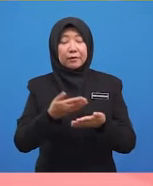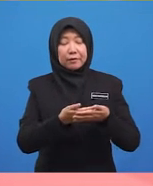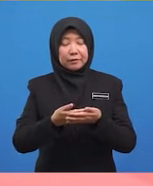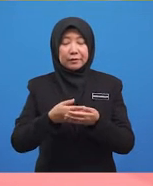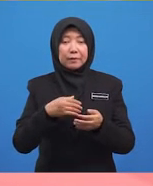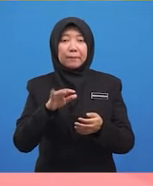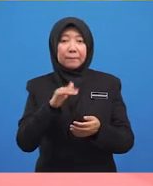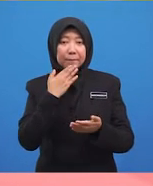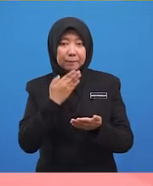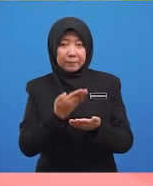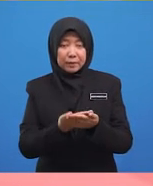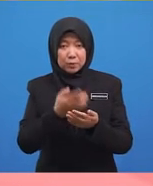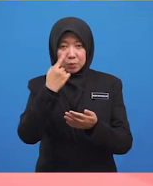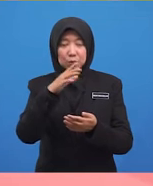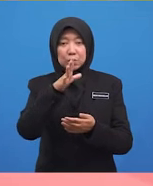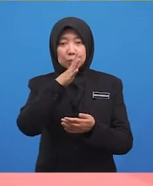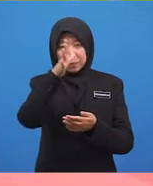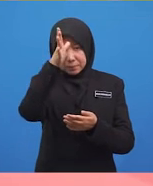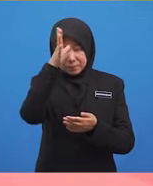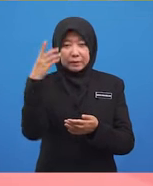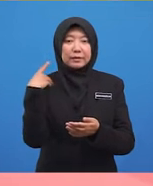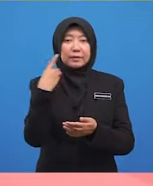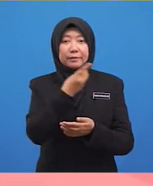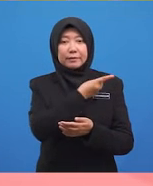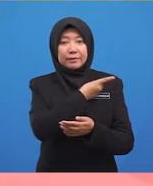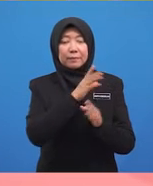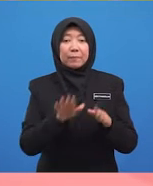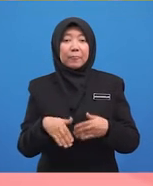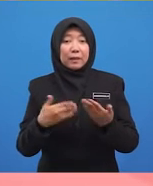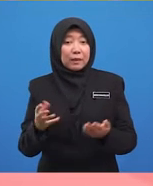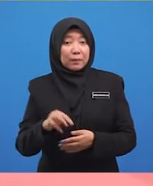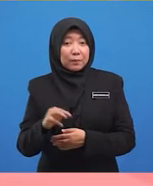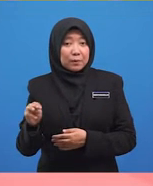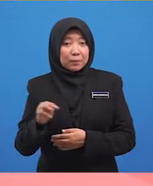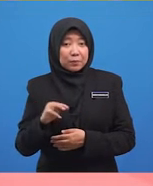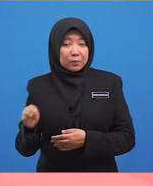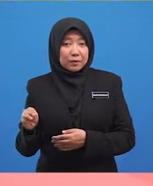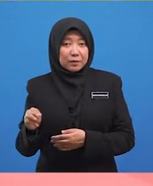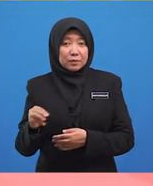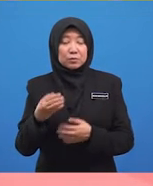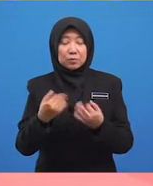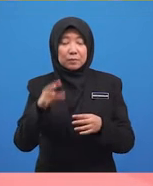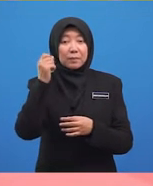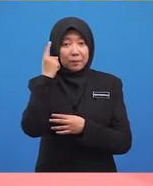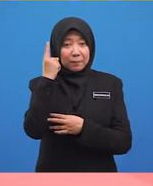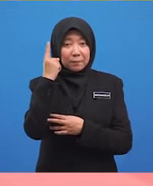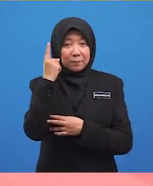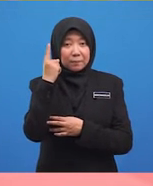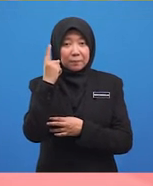anak yang berbakti kepada ibu bapa kita. Bagaimana murid-murid? Adakah anda